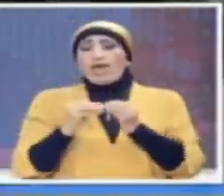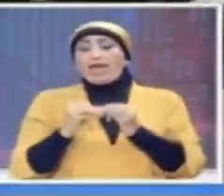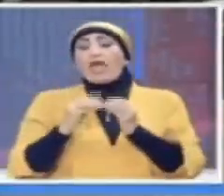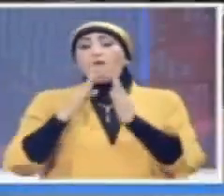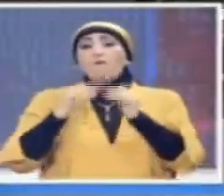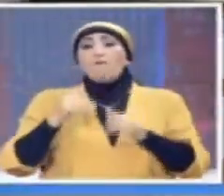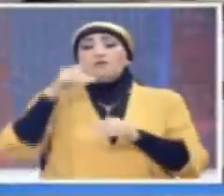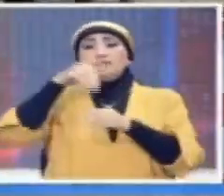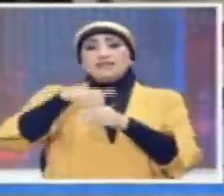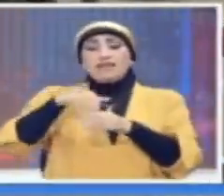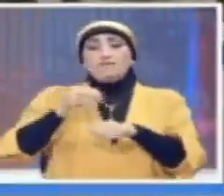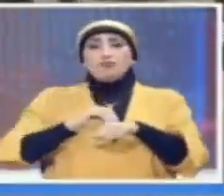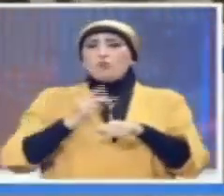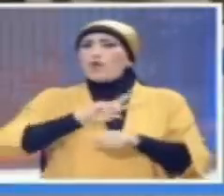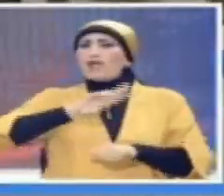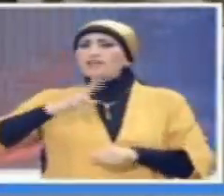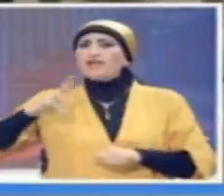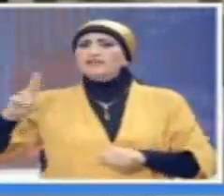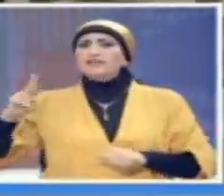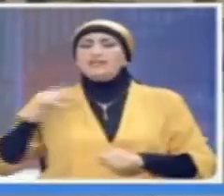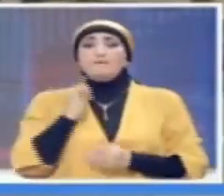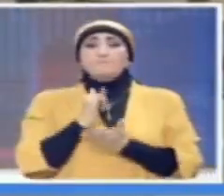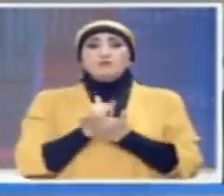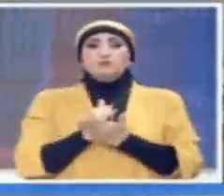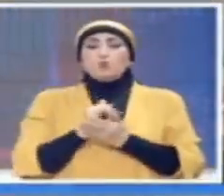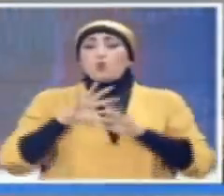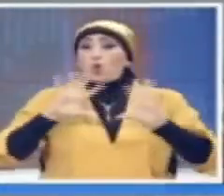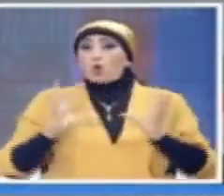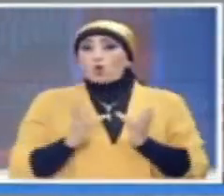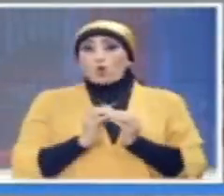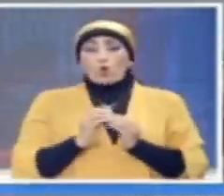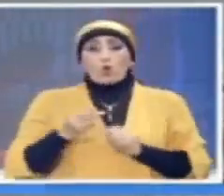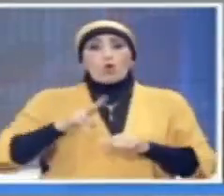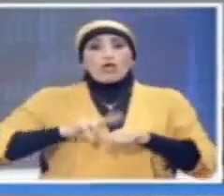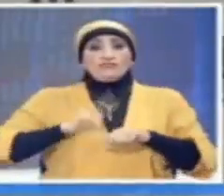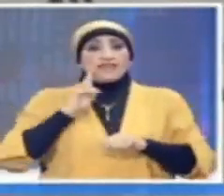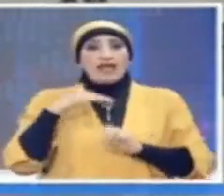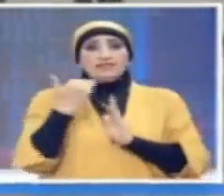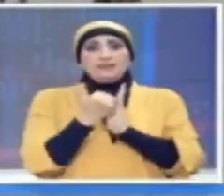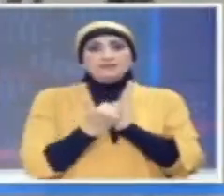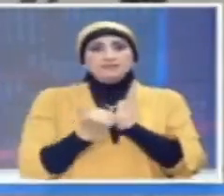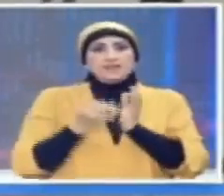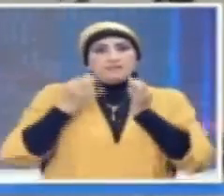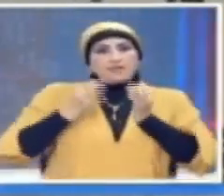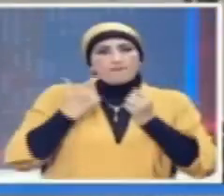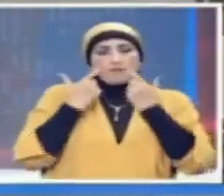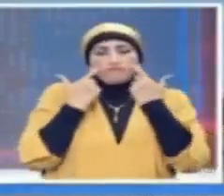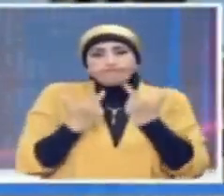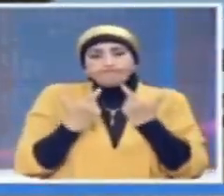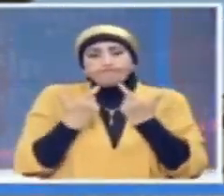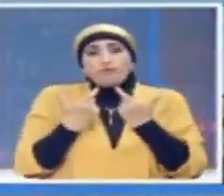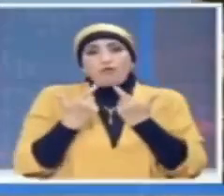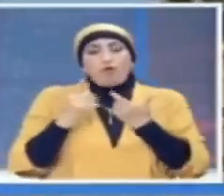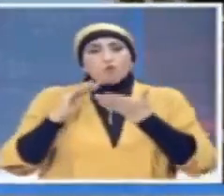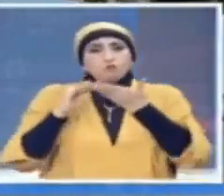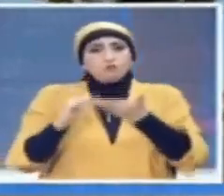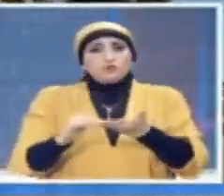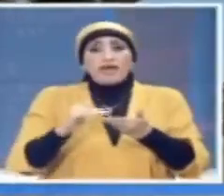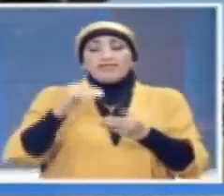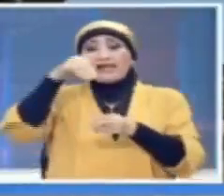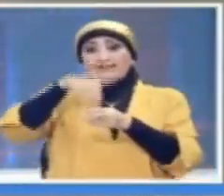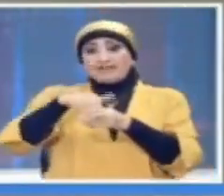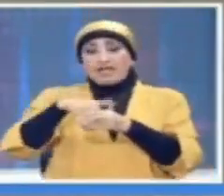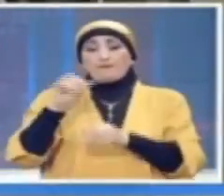للانتخابات وكافة الأجهزة المعنية بالدولة لتنظيم وتأمين أعمال المرحلة الثانية من انتخابات